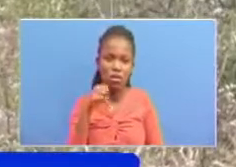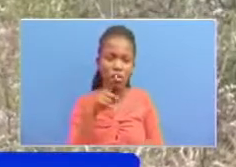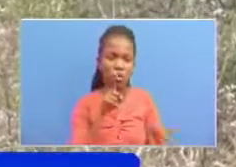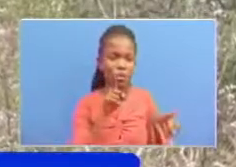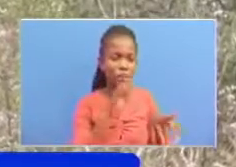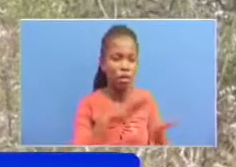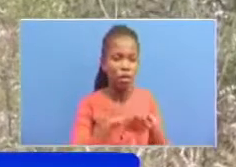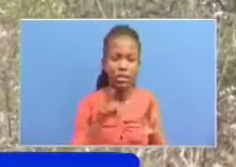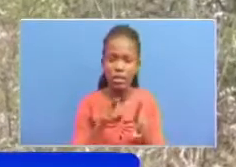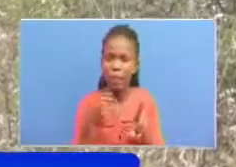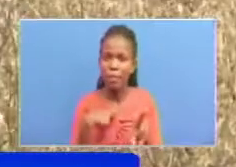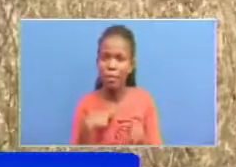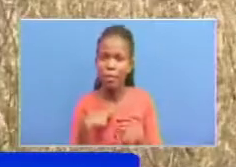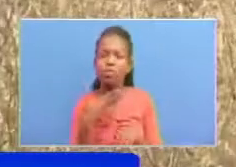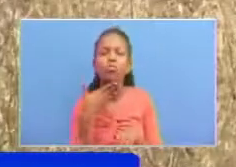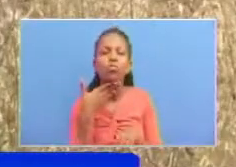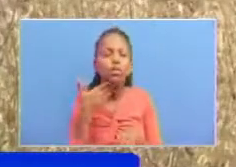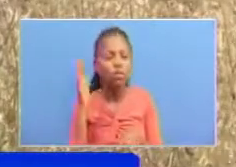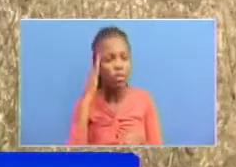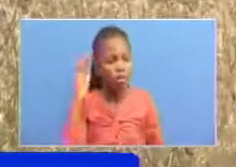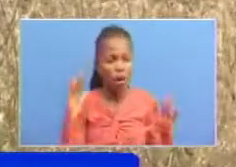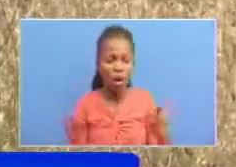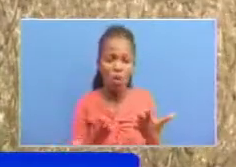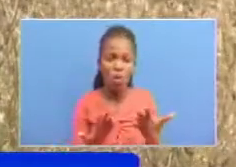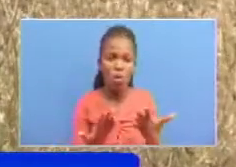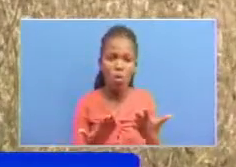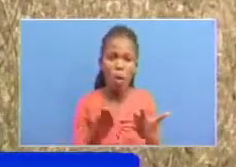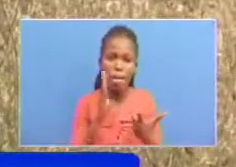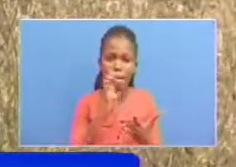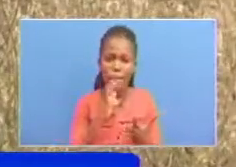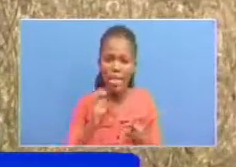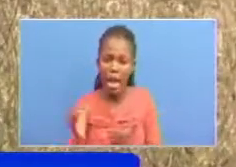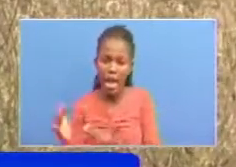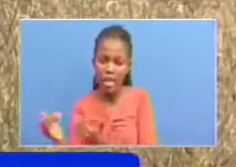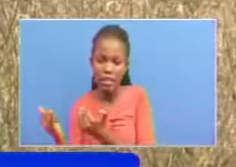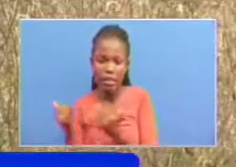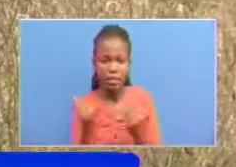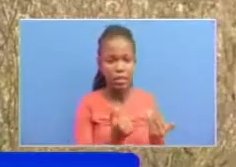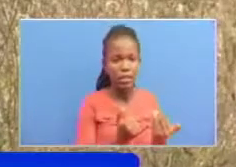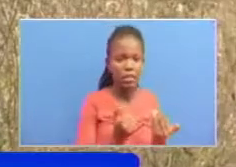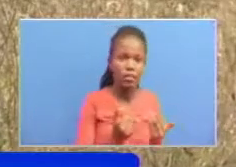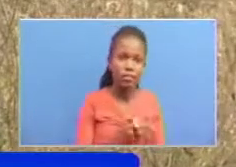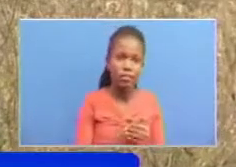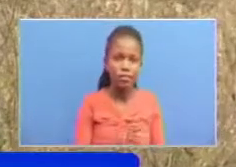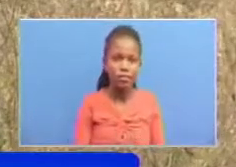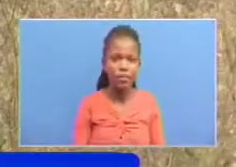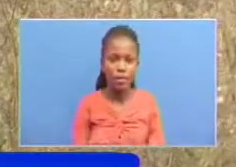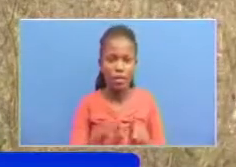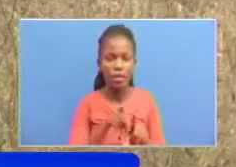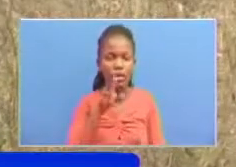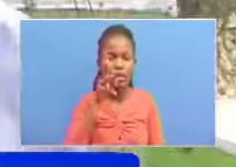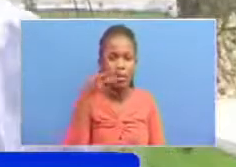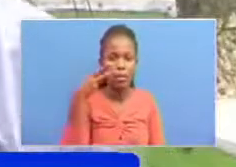ndiyo manondo matumanzu kisi ambisi ya kulika miatu niyo etina wakumianika na uni uo sungio ulangu atie. Ibinde ya langu